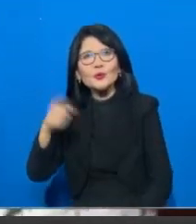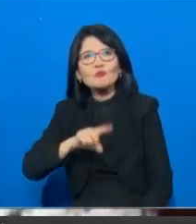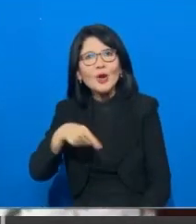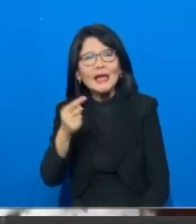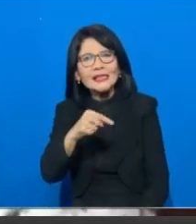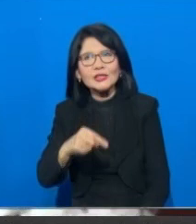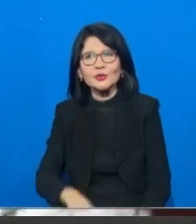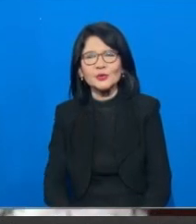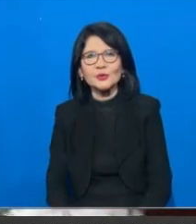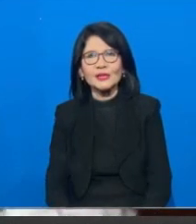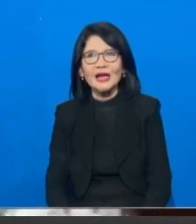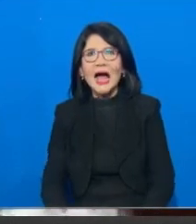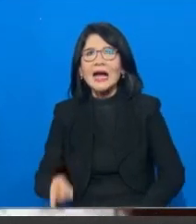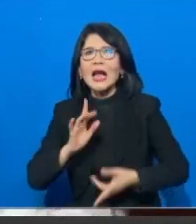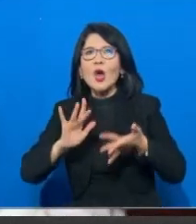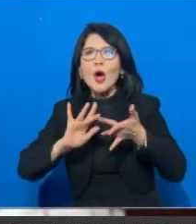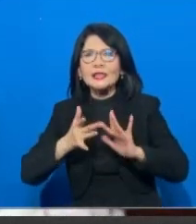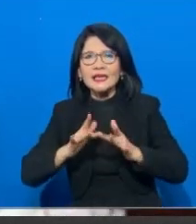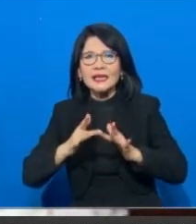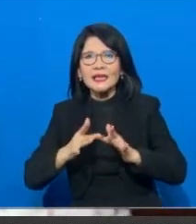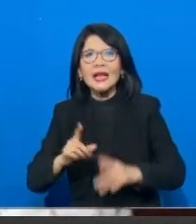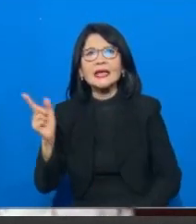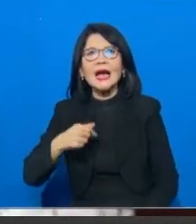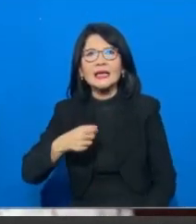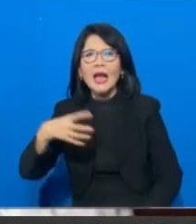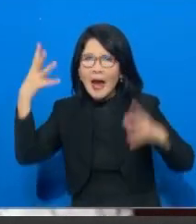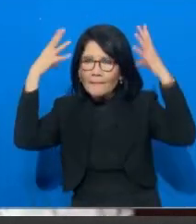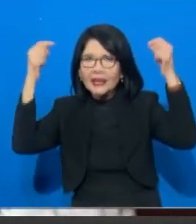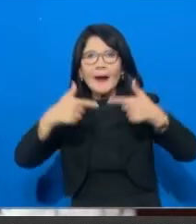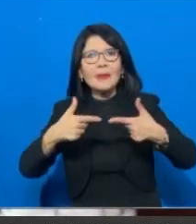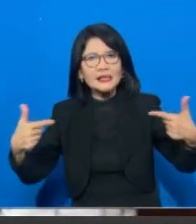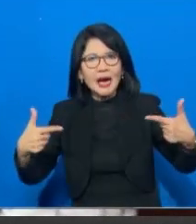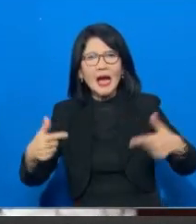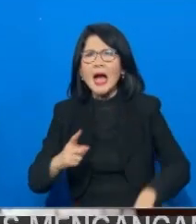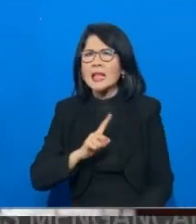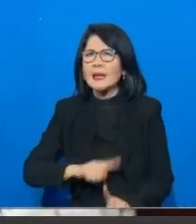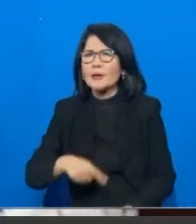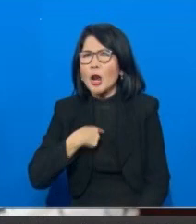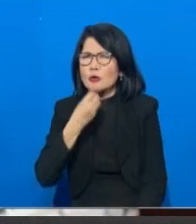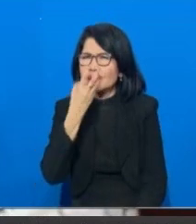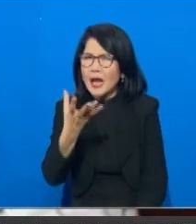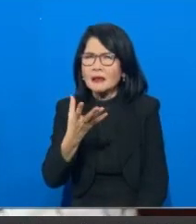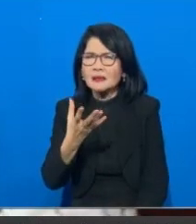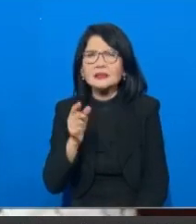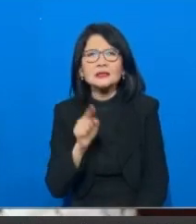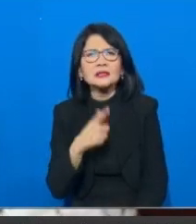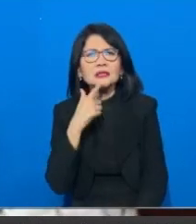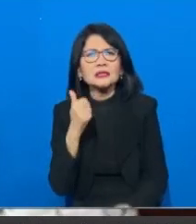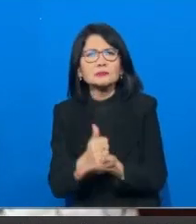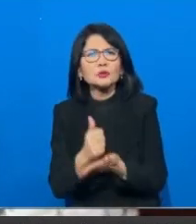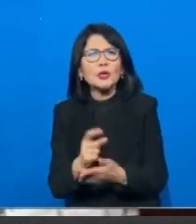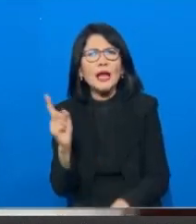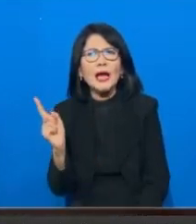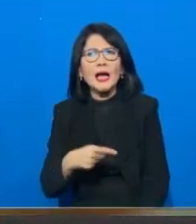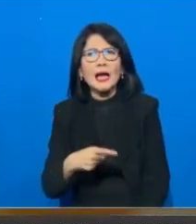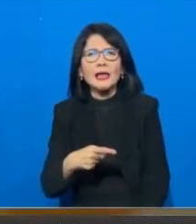bilang kalau di internet, ya, kalau di internet kan bilangnya asalnya dari Padang Panjang. Tapi kalau aku rasanya bisa bilang bahwa asalnya